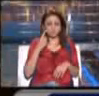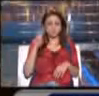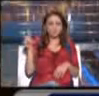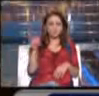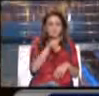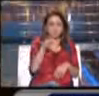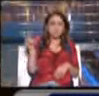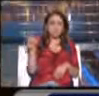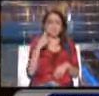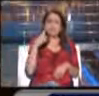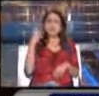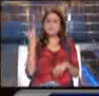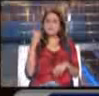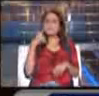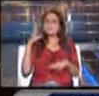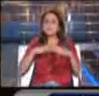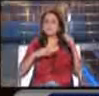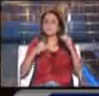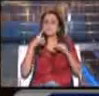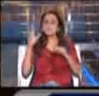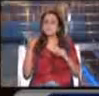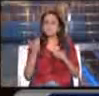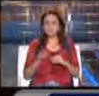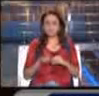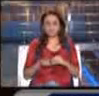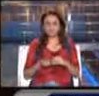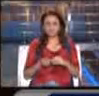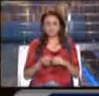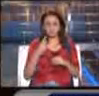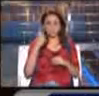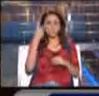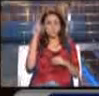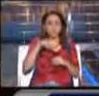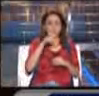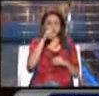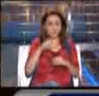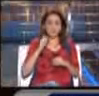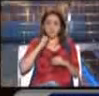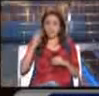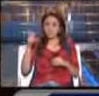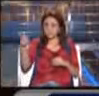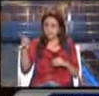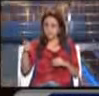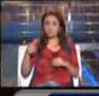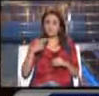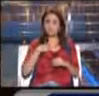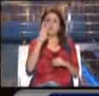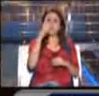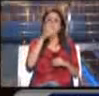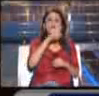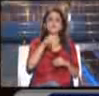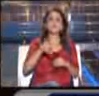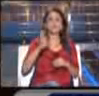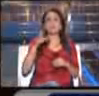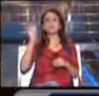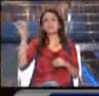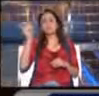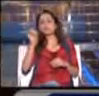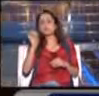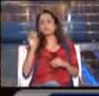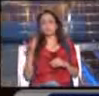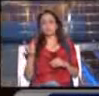بعدين بعدين على طول يقدر يتكلم، ان لو في شك 1% بس وحكم اعدام انا بروح لل 1% و99% متاكد انا ما